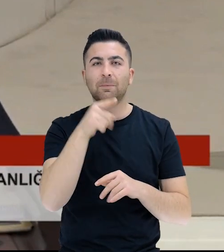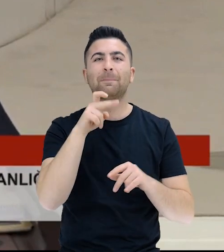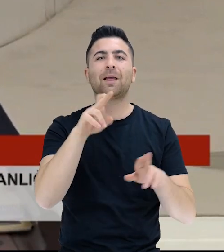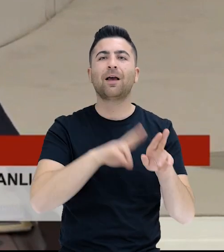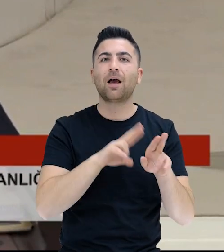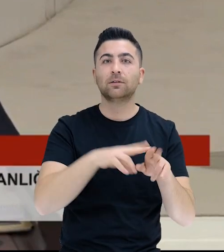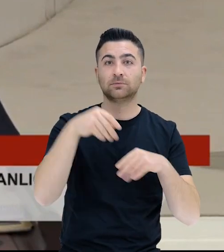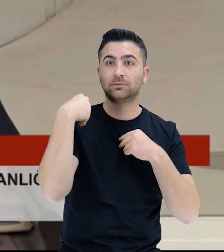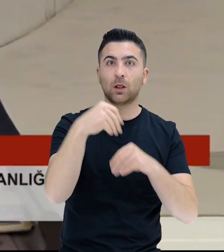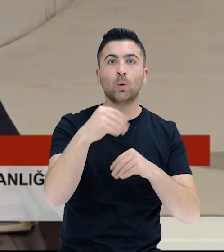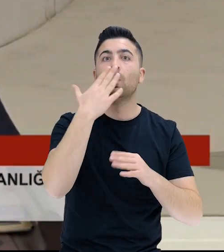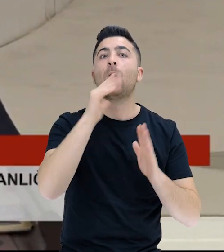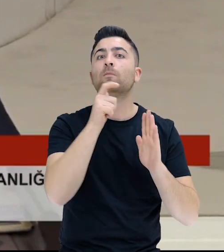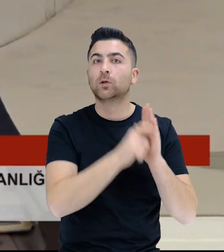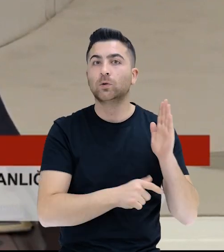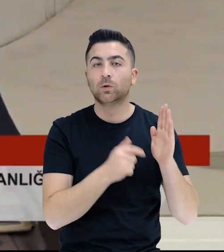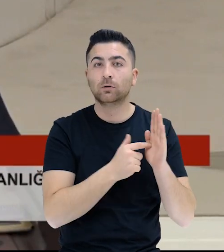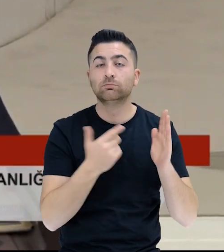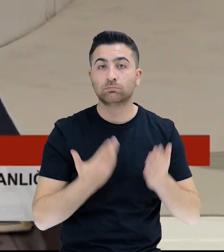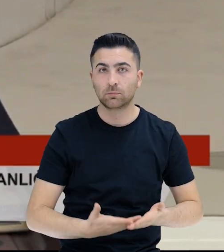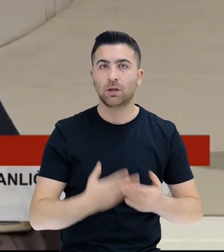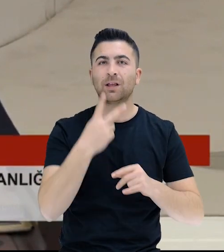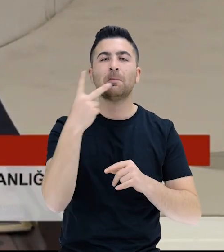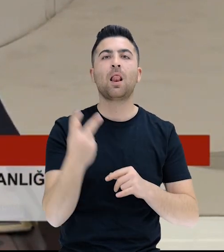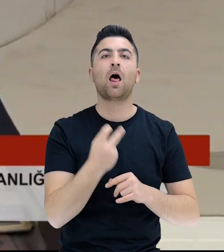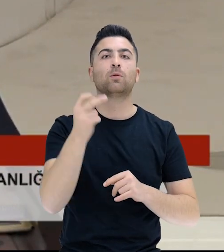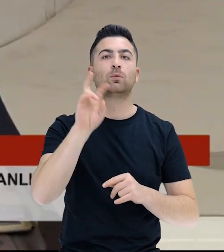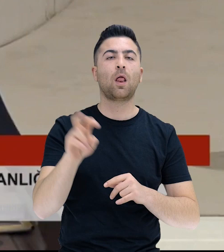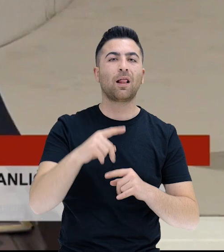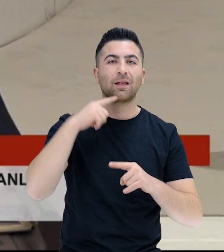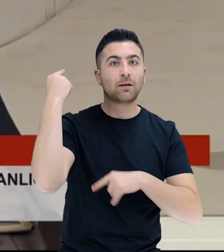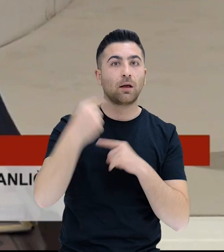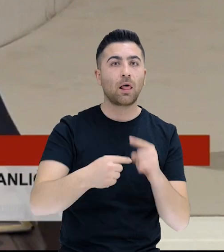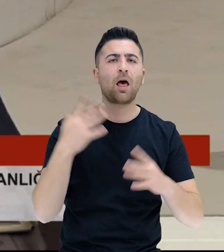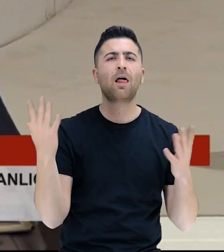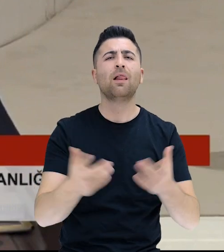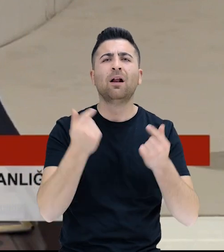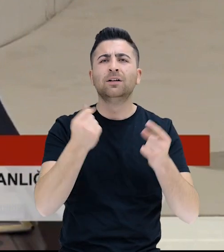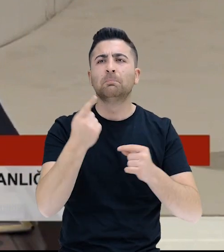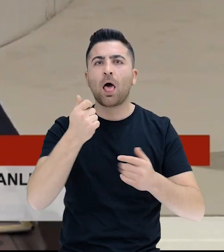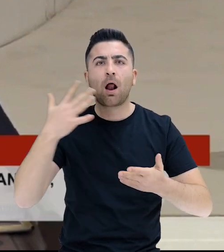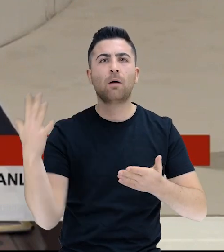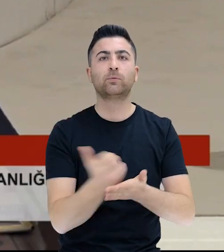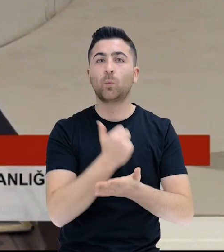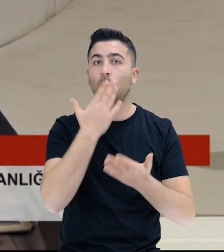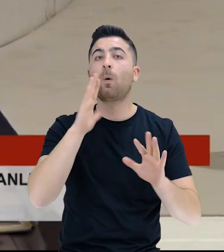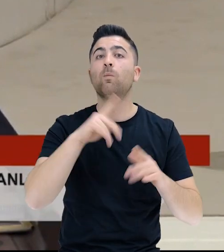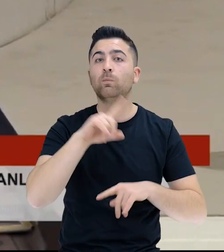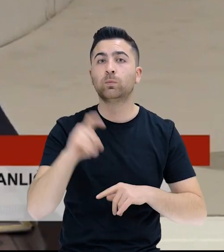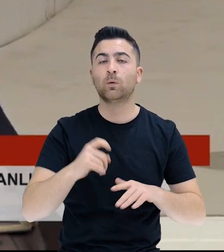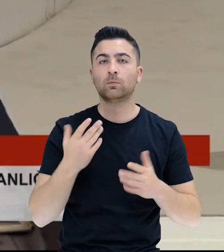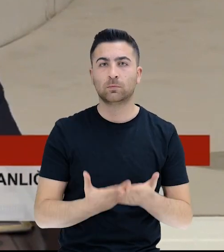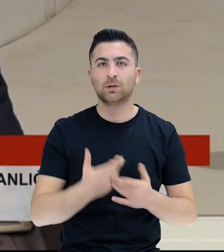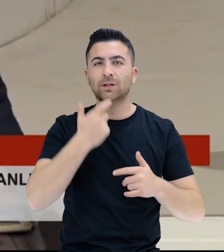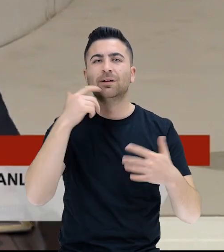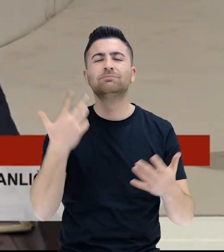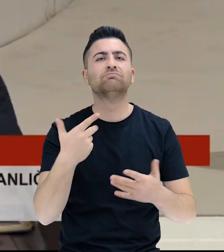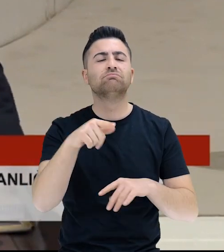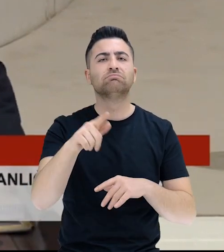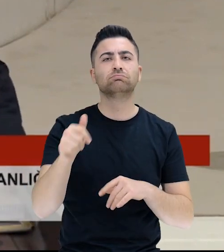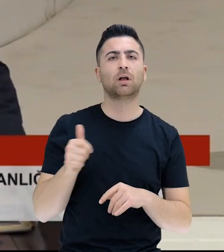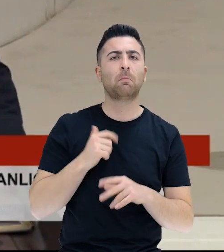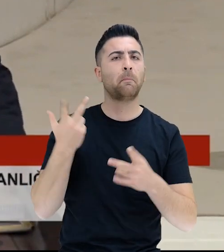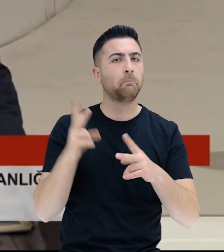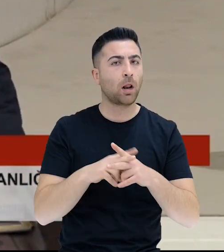Avrupa'daki uyuşturucunun PKK'dan satıldığı yok mu? 2 milyar dolar yılda en az para kazandıkları yok mu?